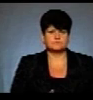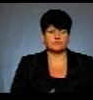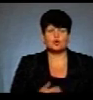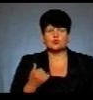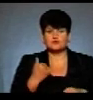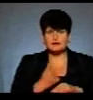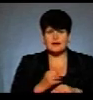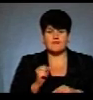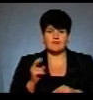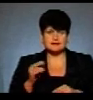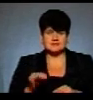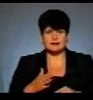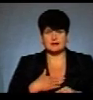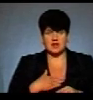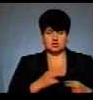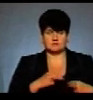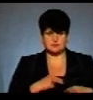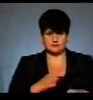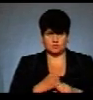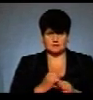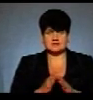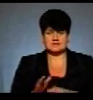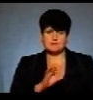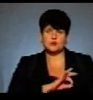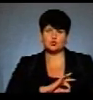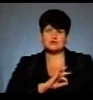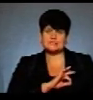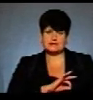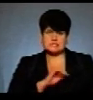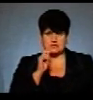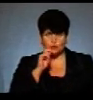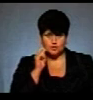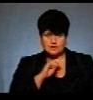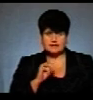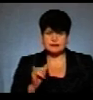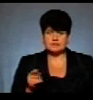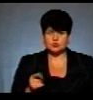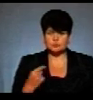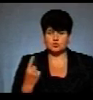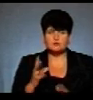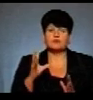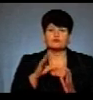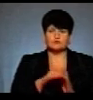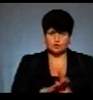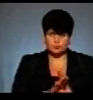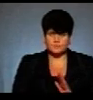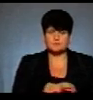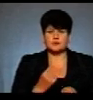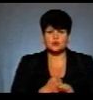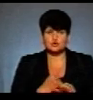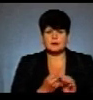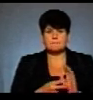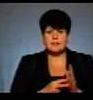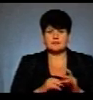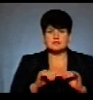Основний акцент ми робимо на наших працівників системи юстиції України і Тернопільської області в тому числі. Ми розробили